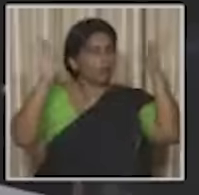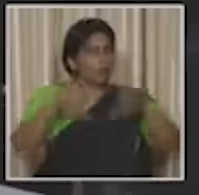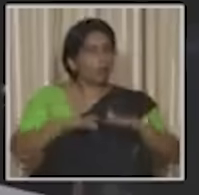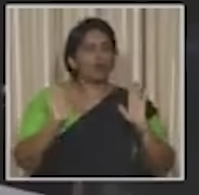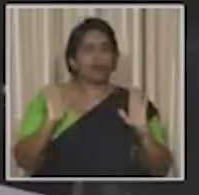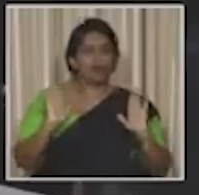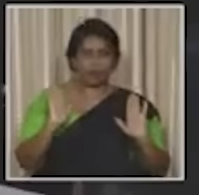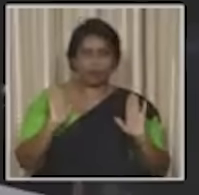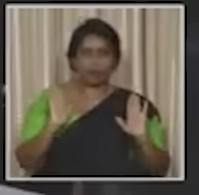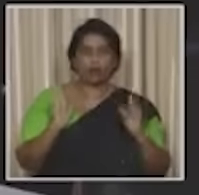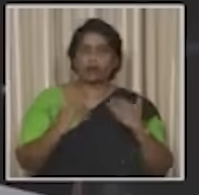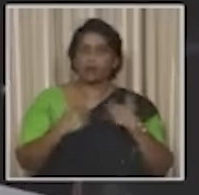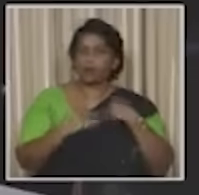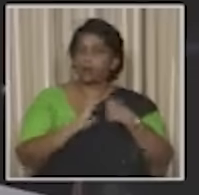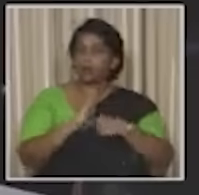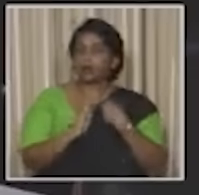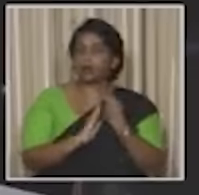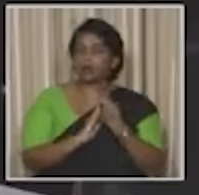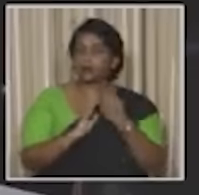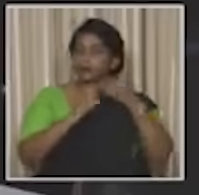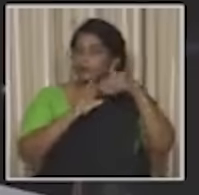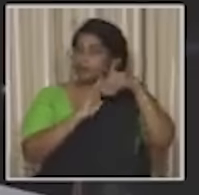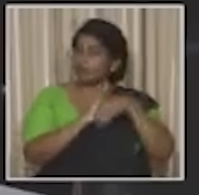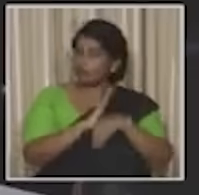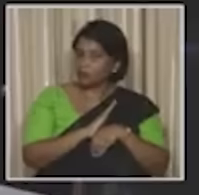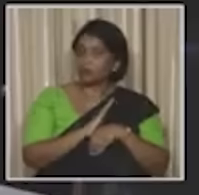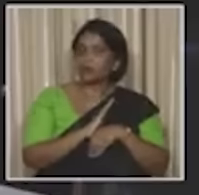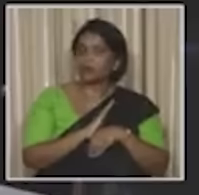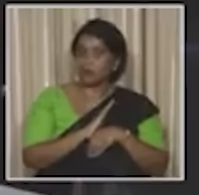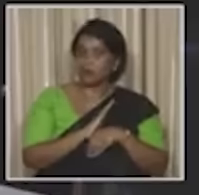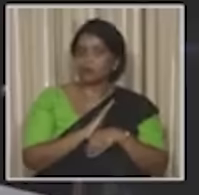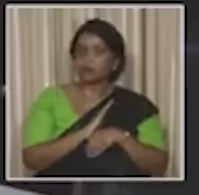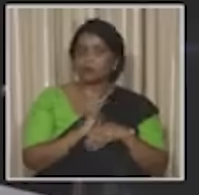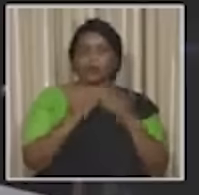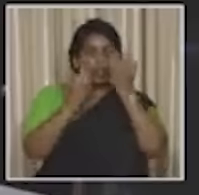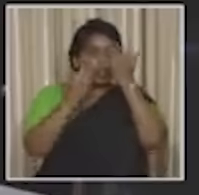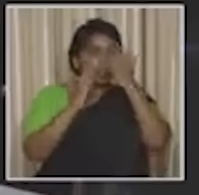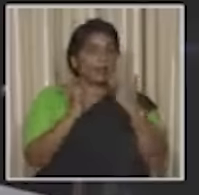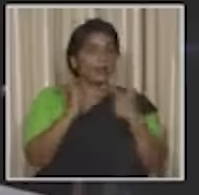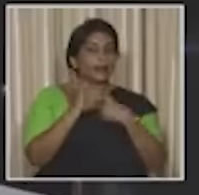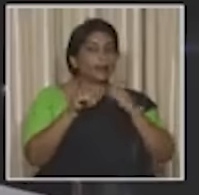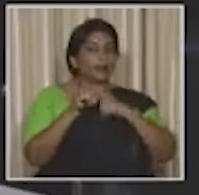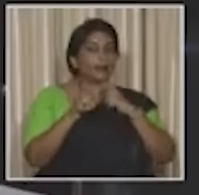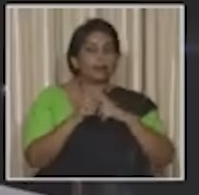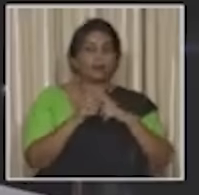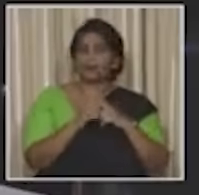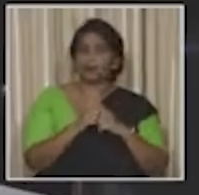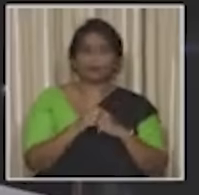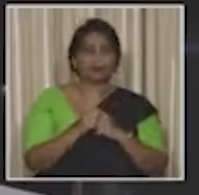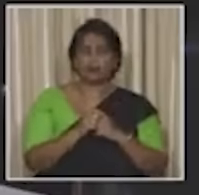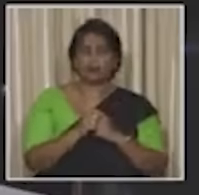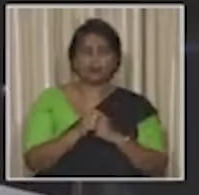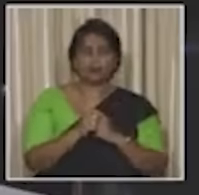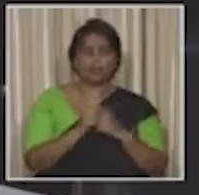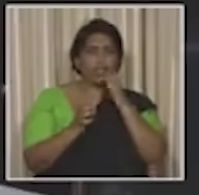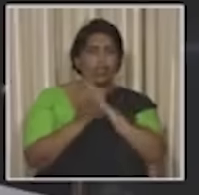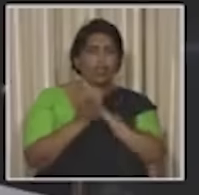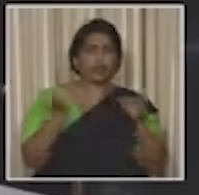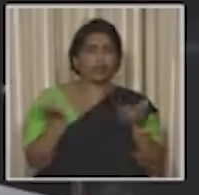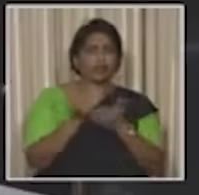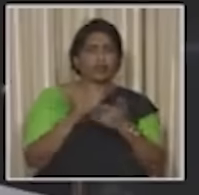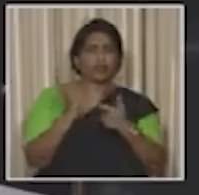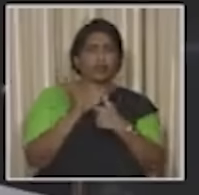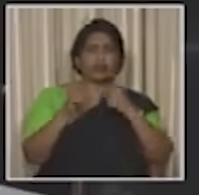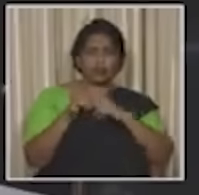na. Apa rata me artik prapati te wetunui. Viewurte tender pati pati kian ne milak mata ana hamban tera wara viewurte tender